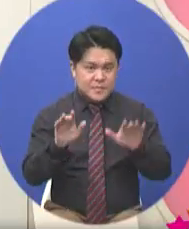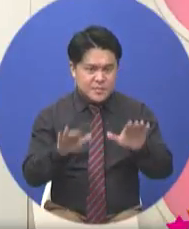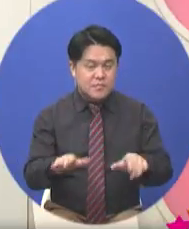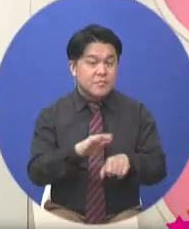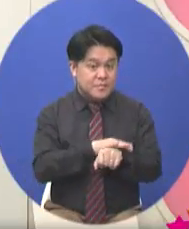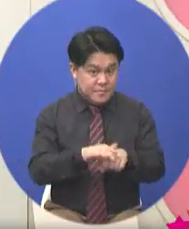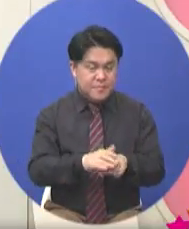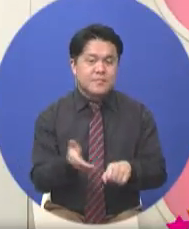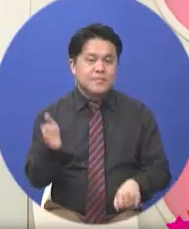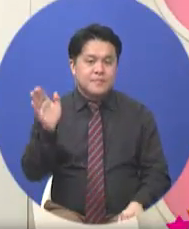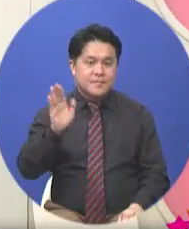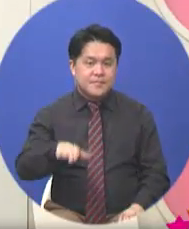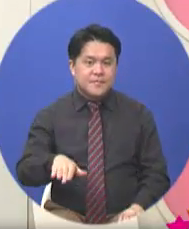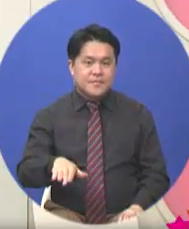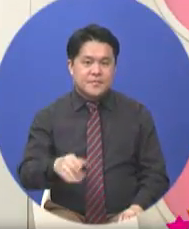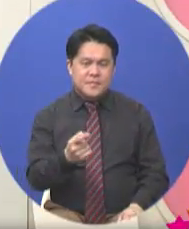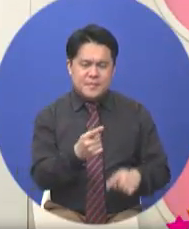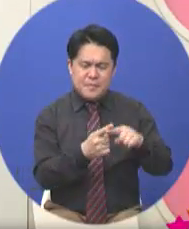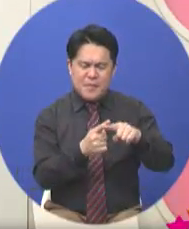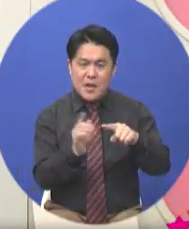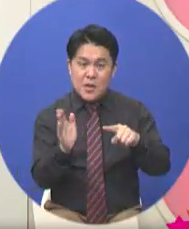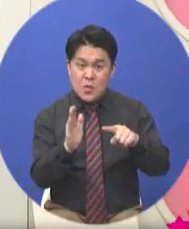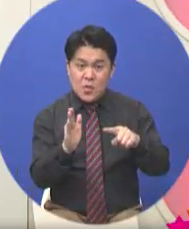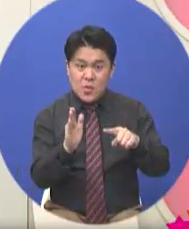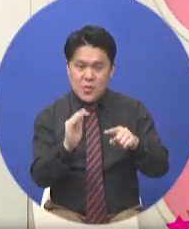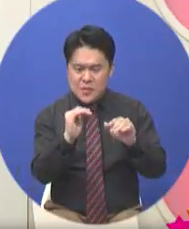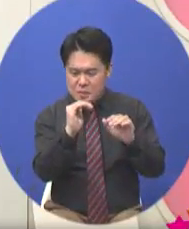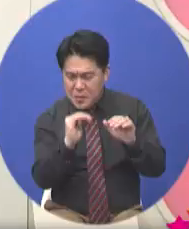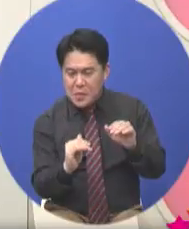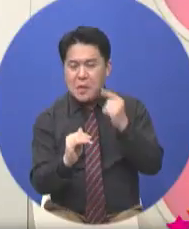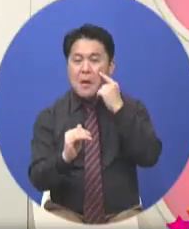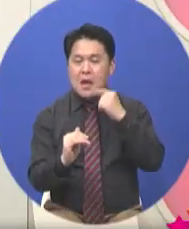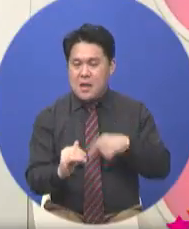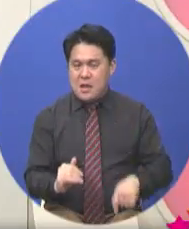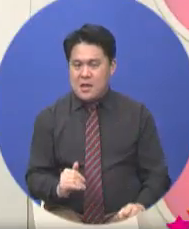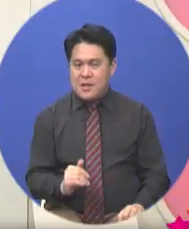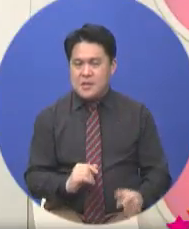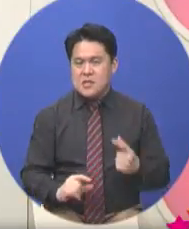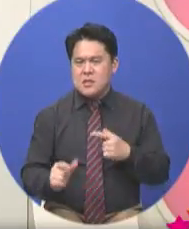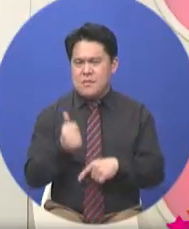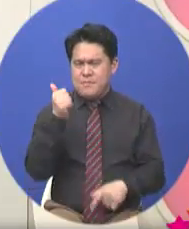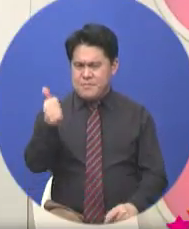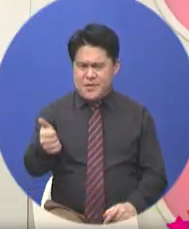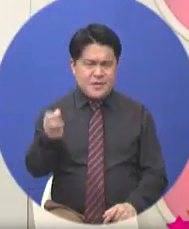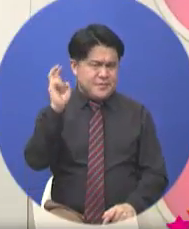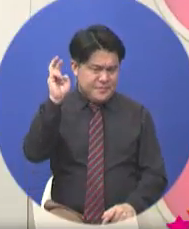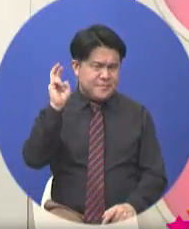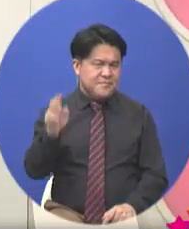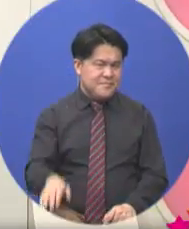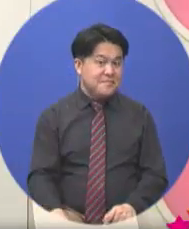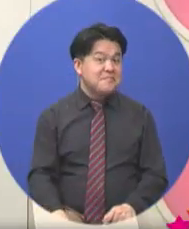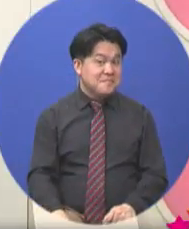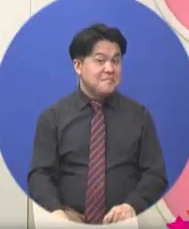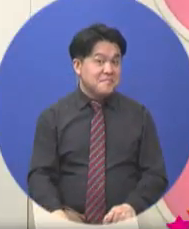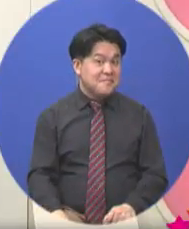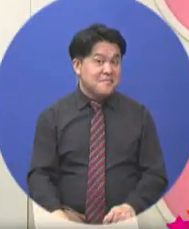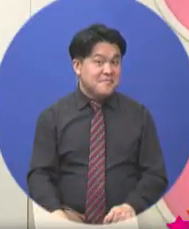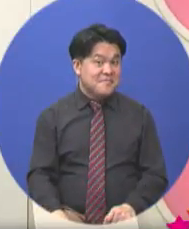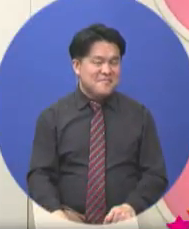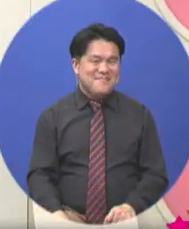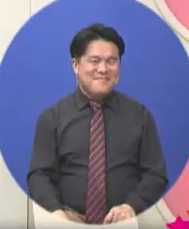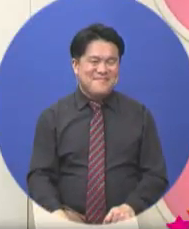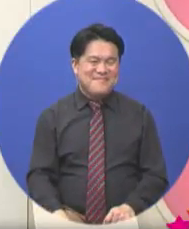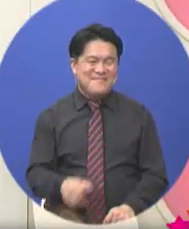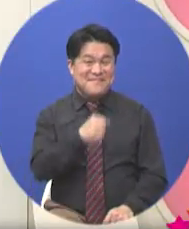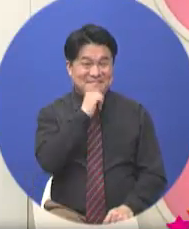지금도 잘하셨지만 반 키 정도 내려서 음을 내려서 부르면 네. 더 멋진 노래가 되지 않을까 생각을